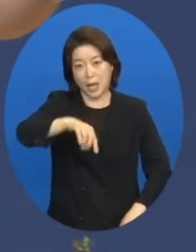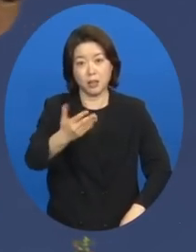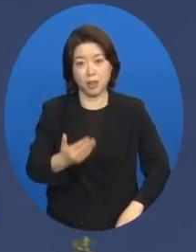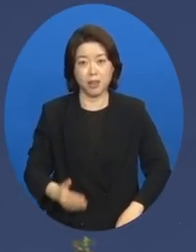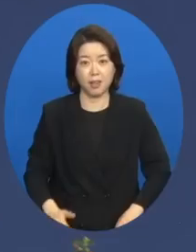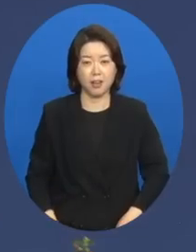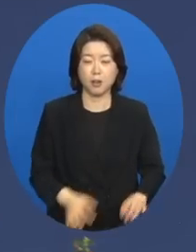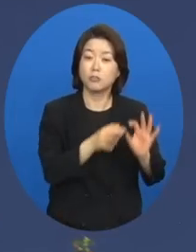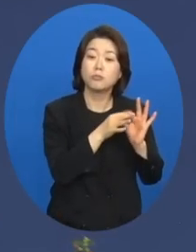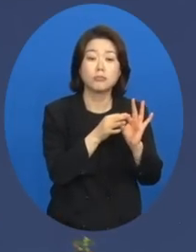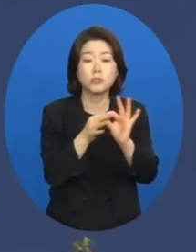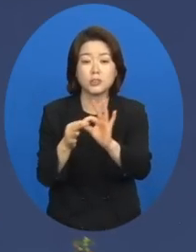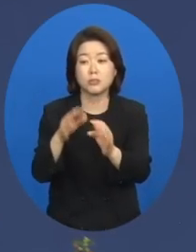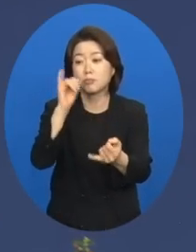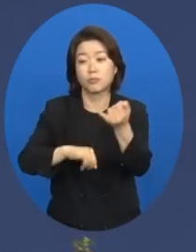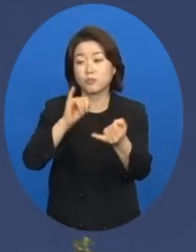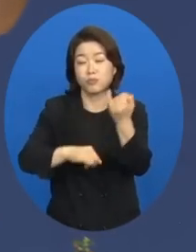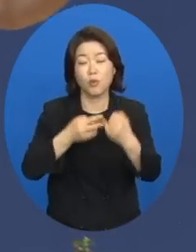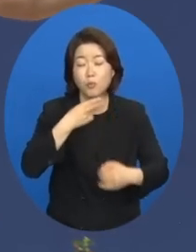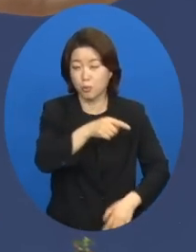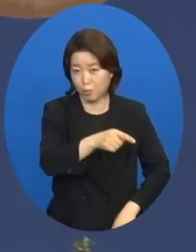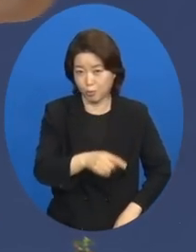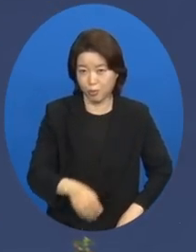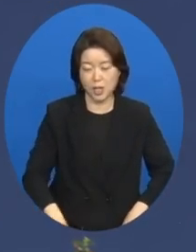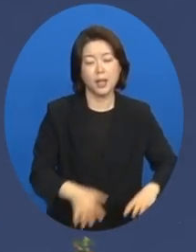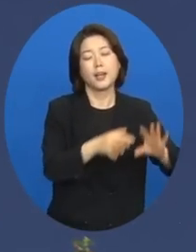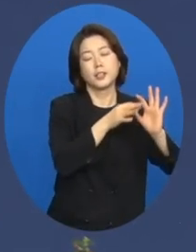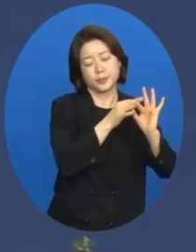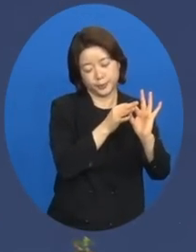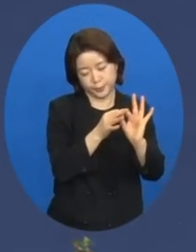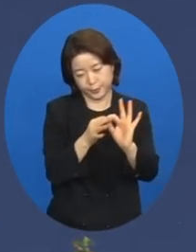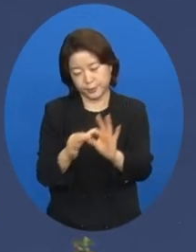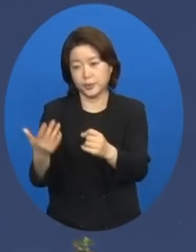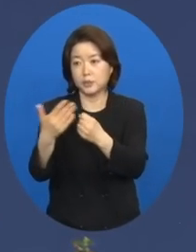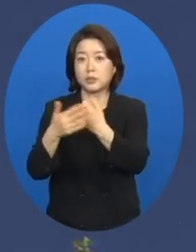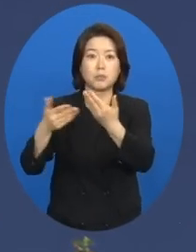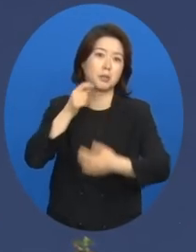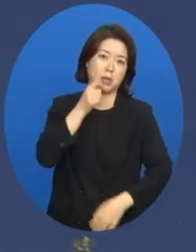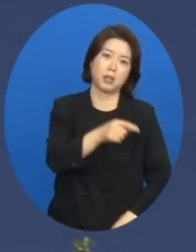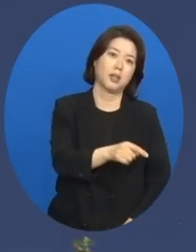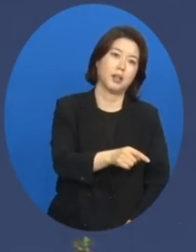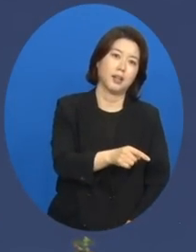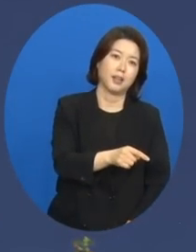그리고 꾸준히 안 빠져. 그리고 꾸준히 은혜를 못 받아.